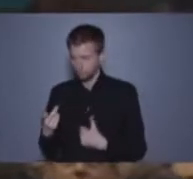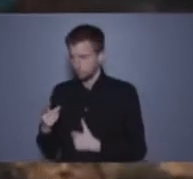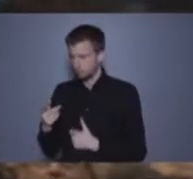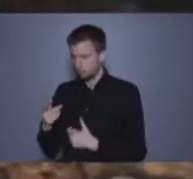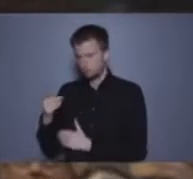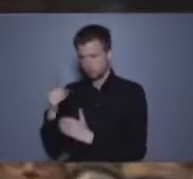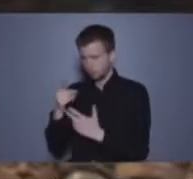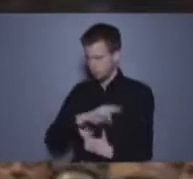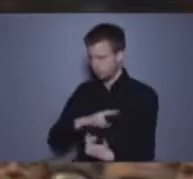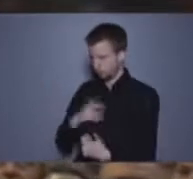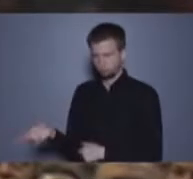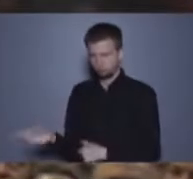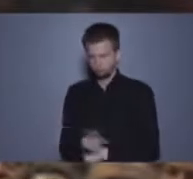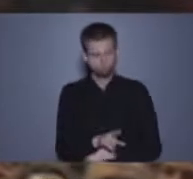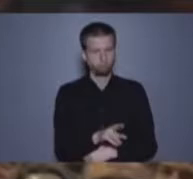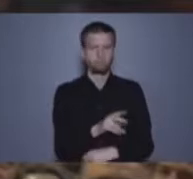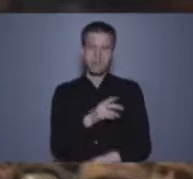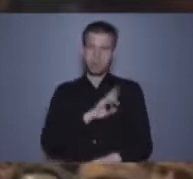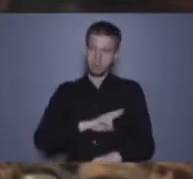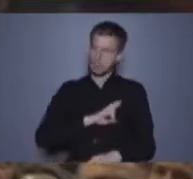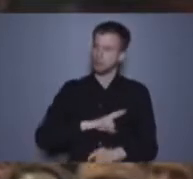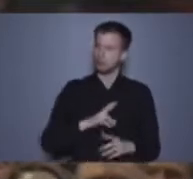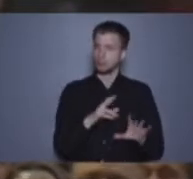ans pour 40 annuités.